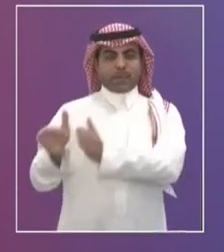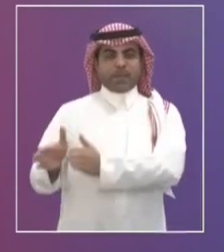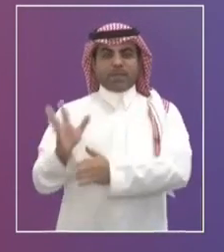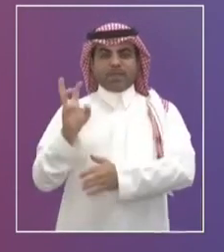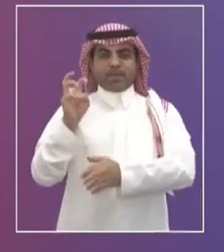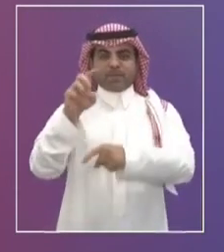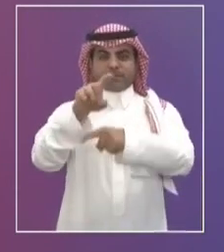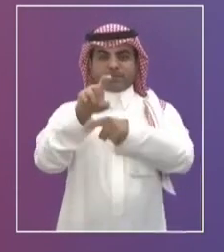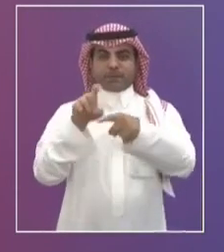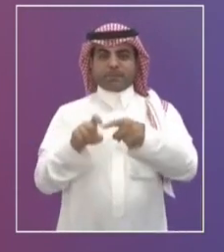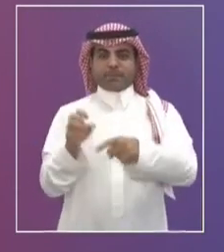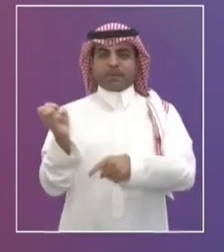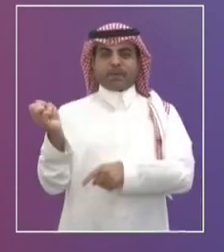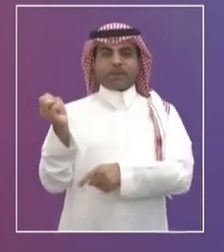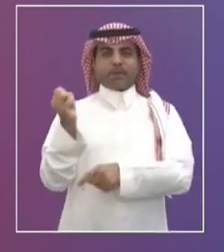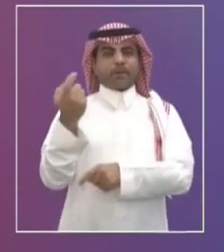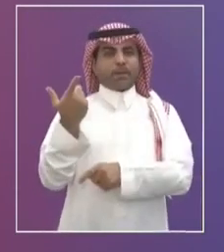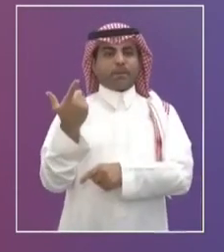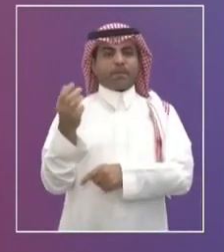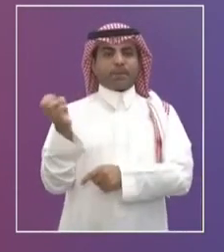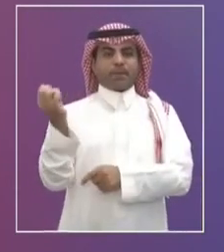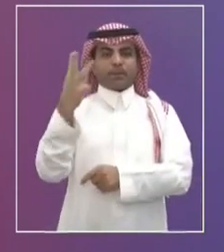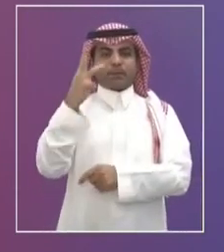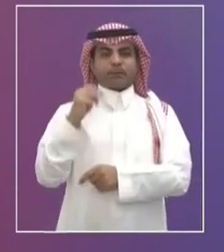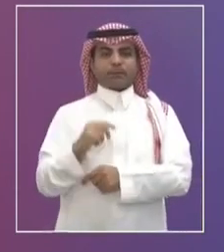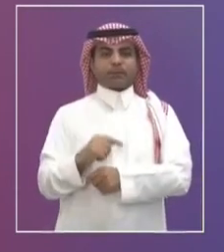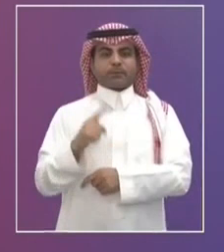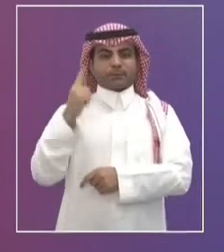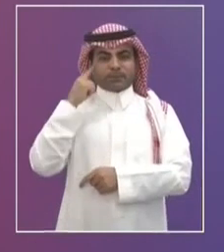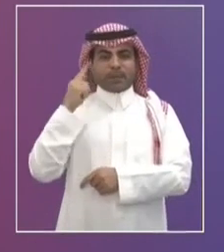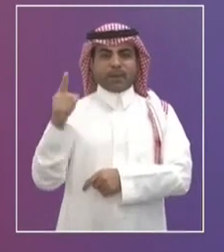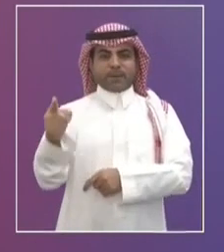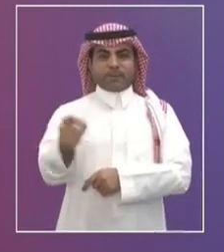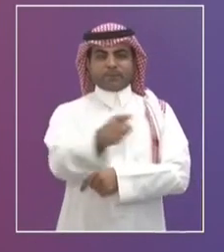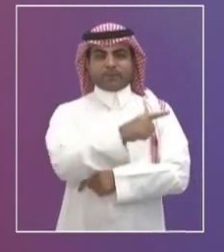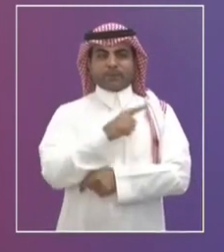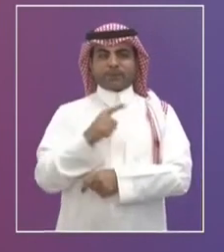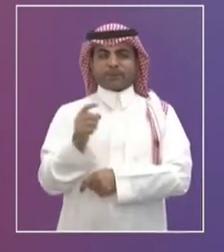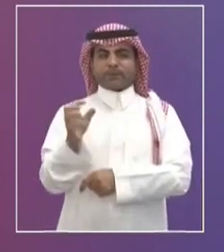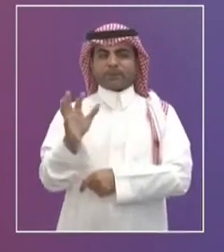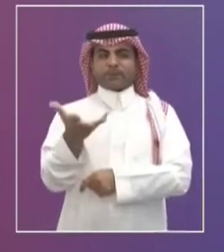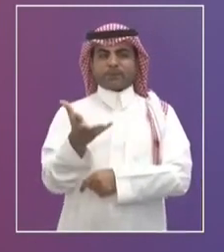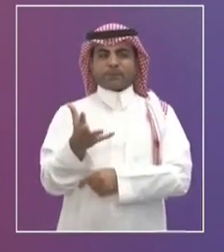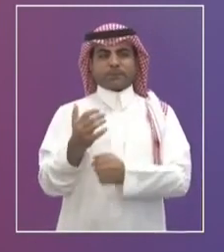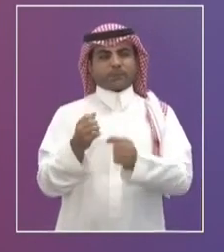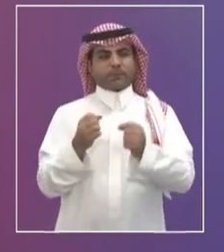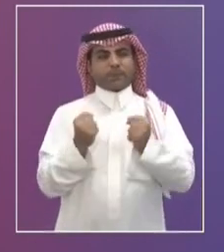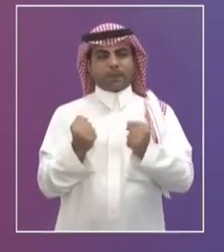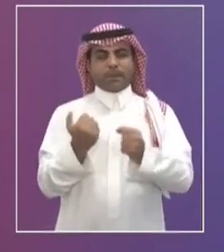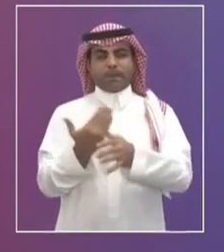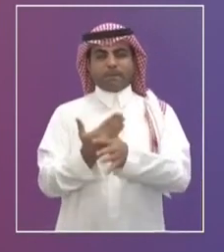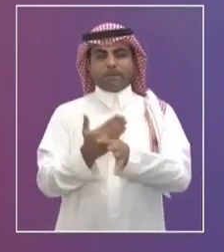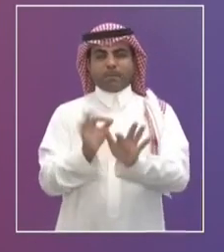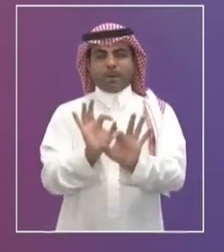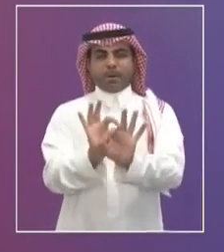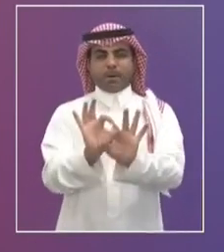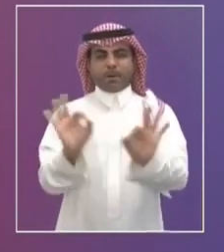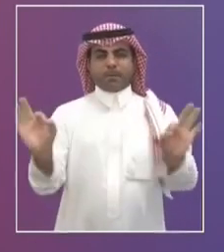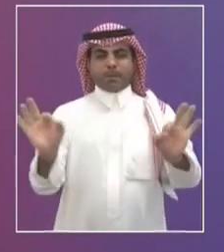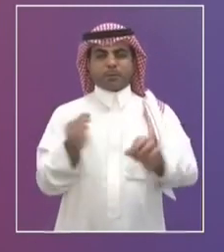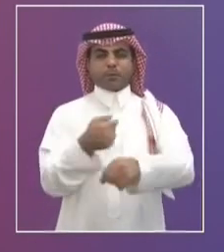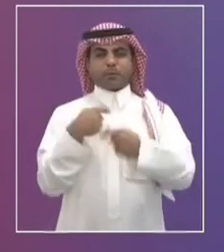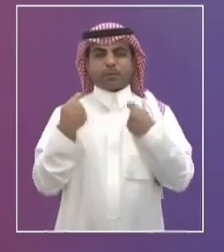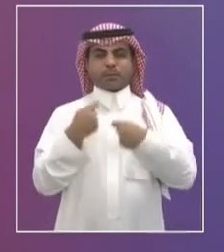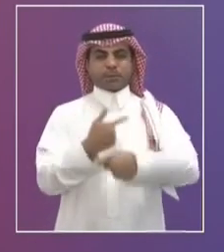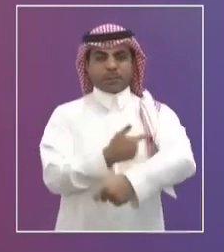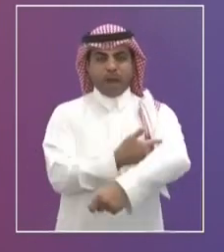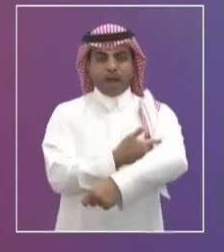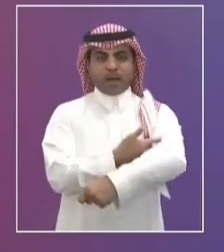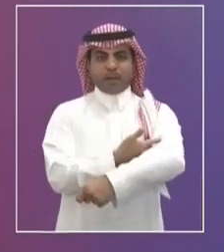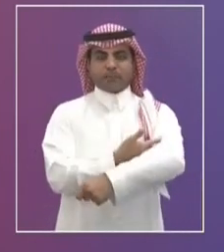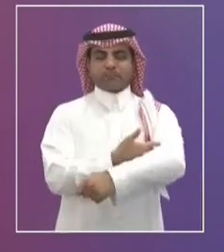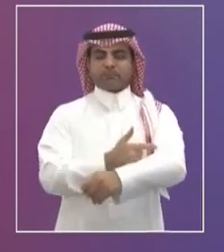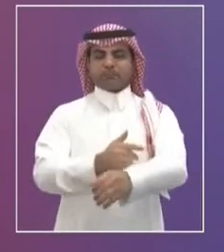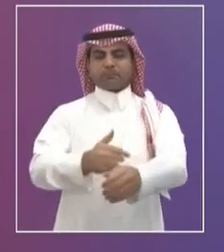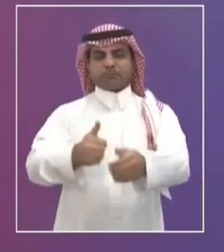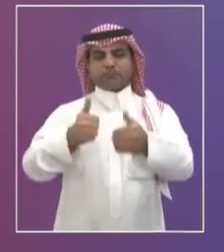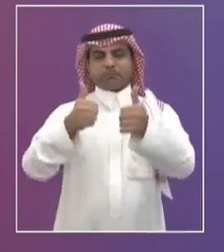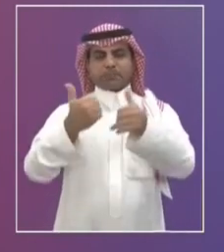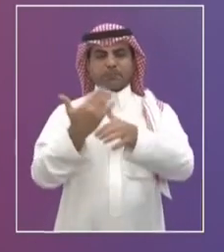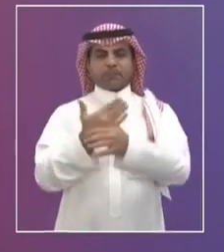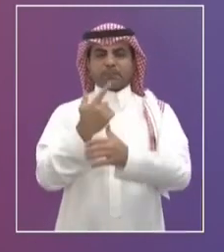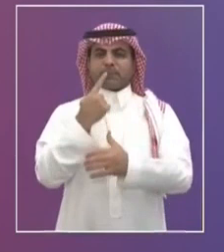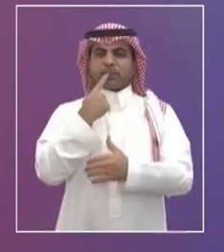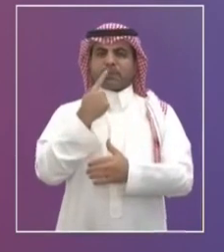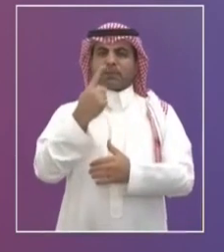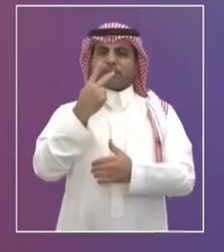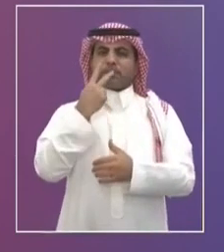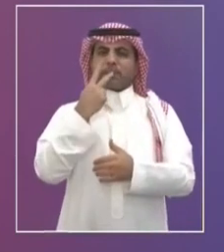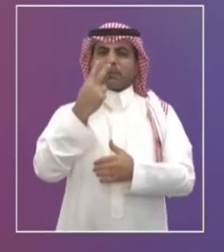30% في 3 أشهر. لك أن تتخيل حجم المنظومة الصحية في المملكة العربية السعودية على مدى